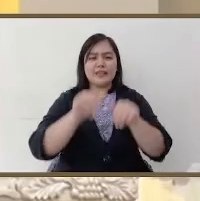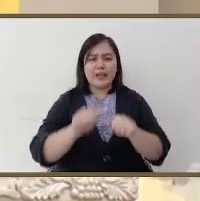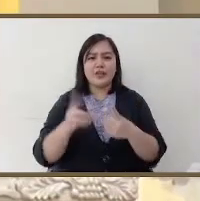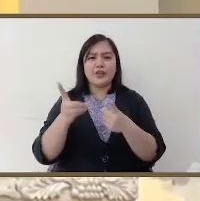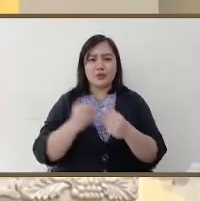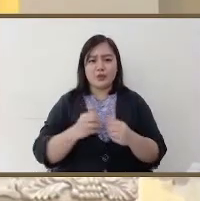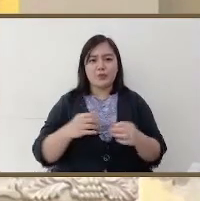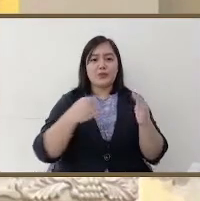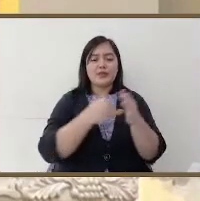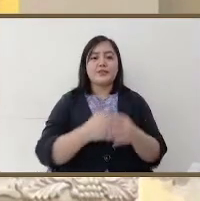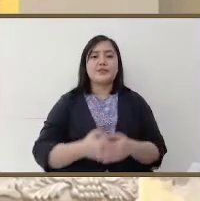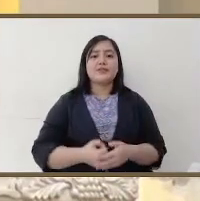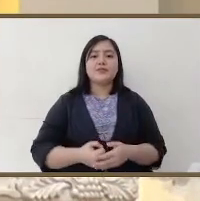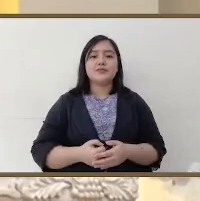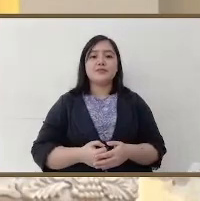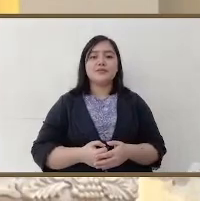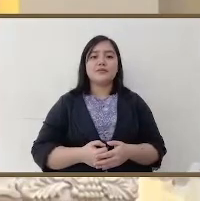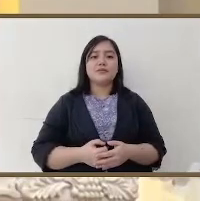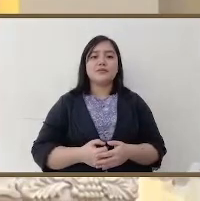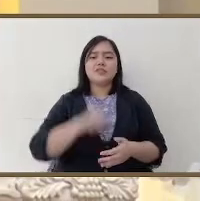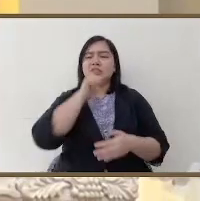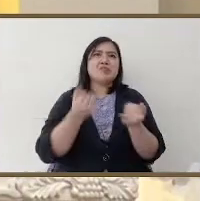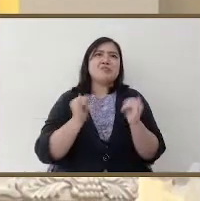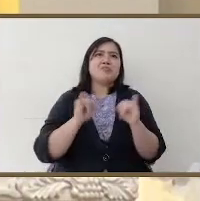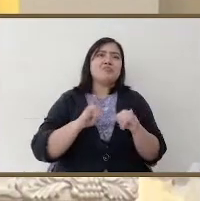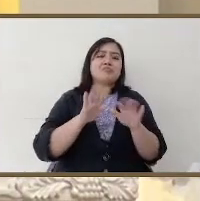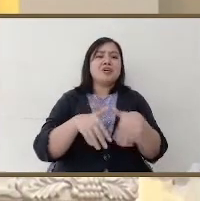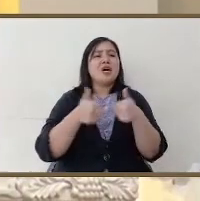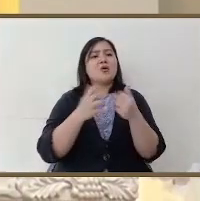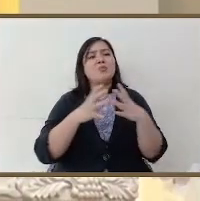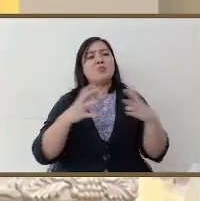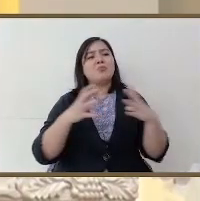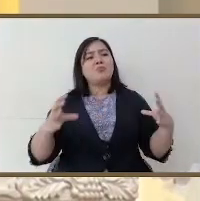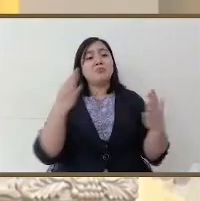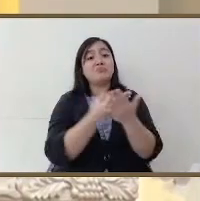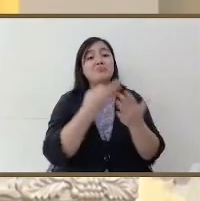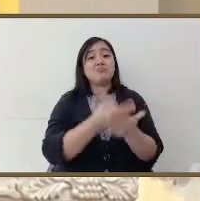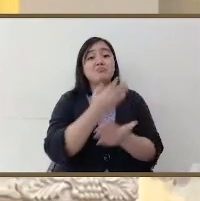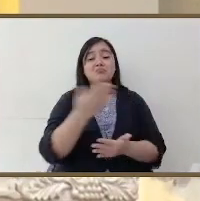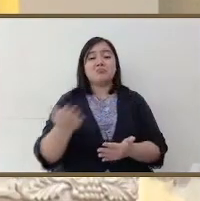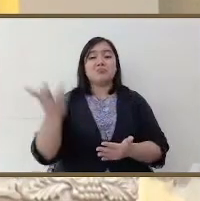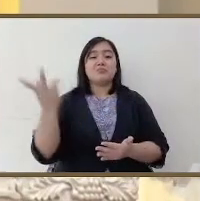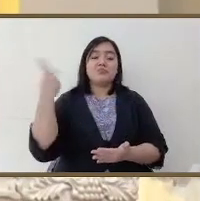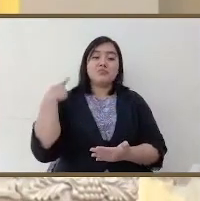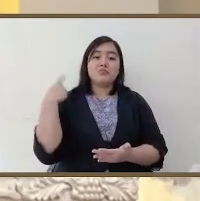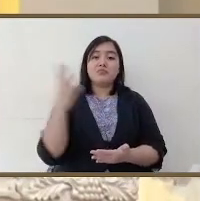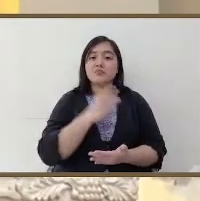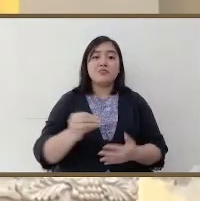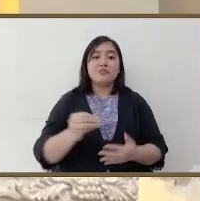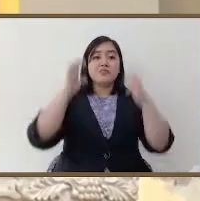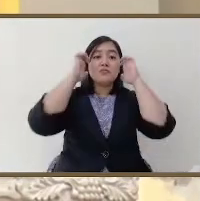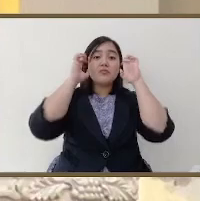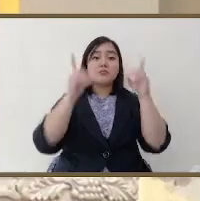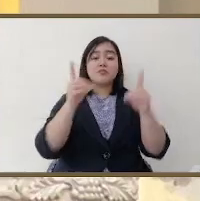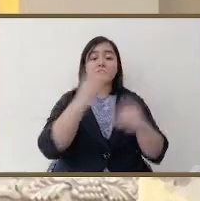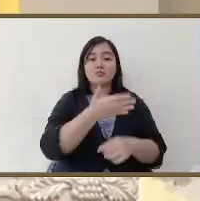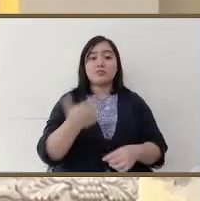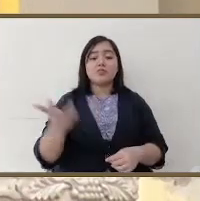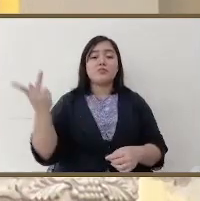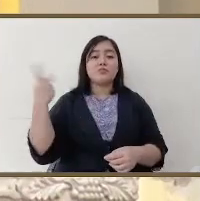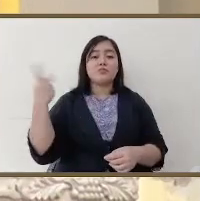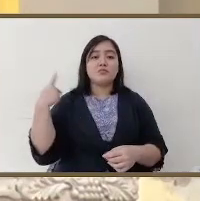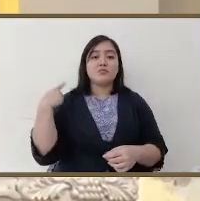it. It doesn't matter how much money you have and how much education you have. It doesn't matter kung wala ka man lahat ng